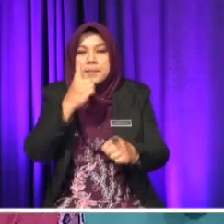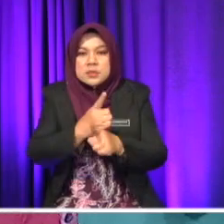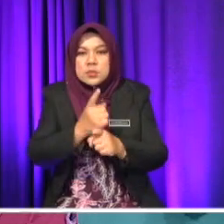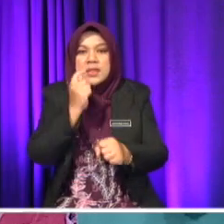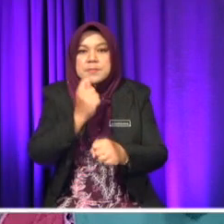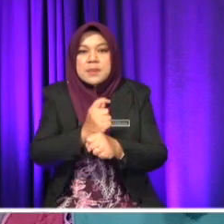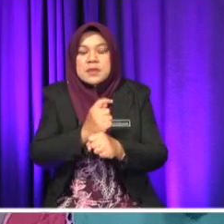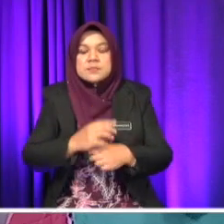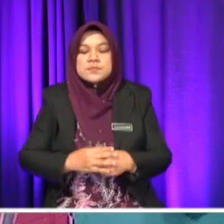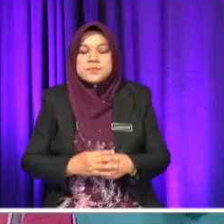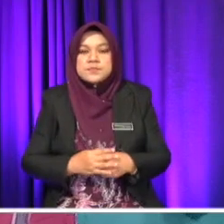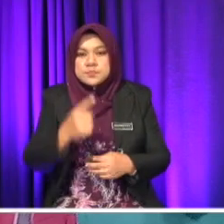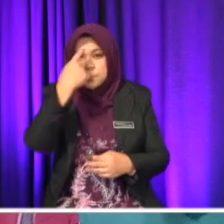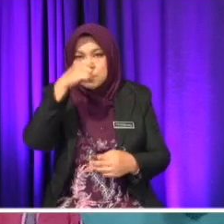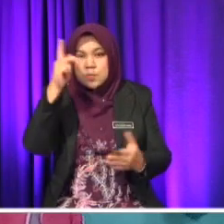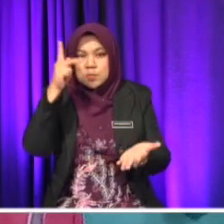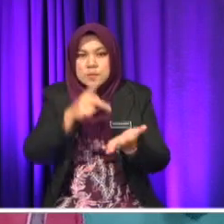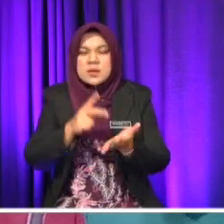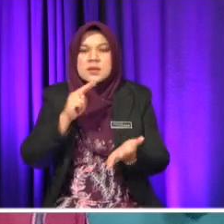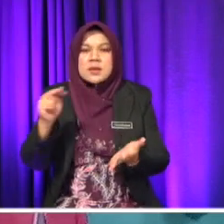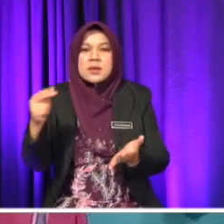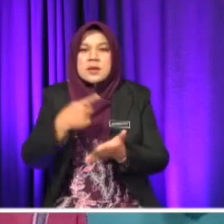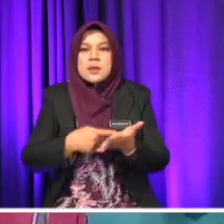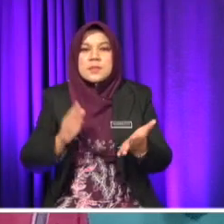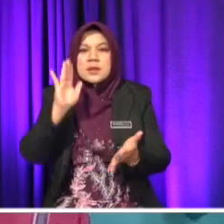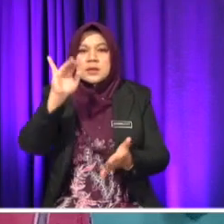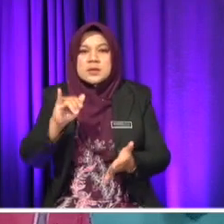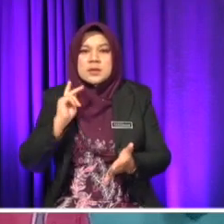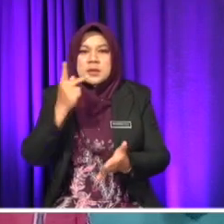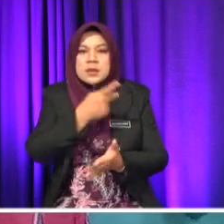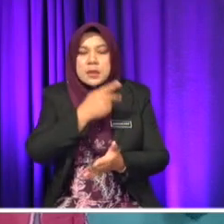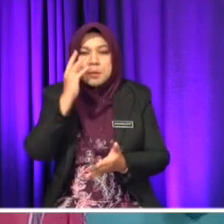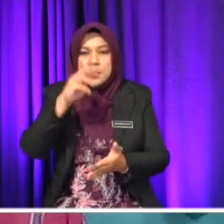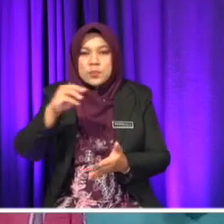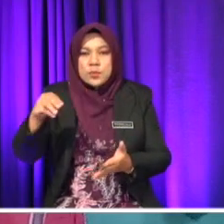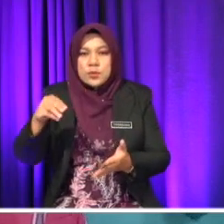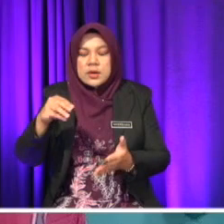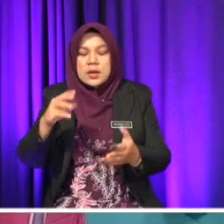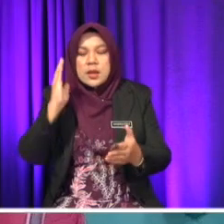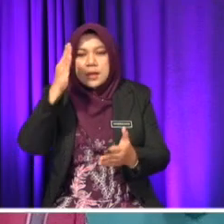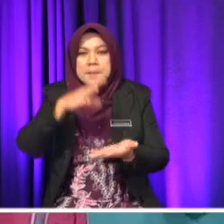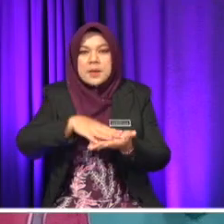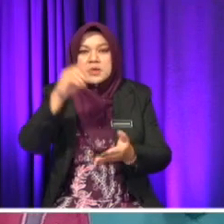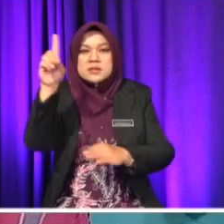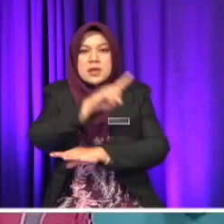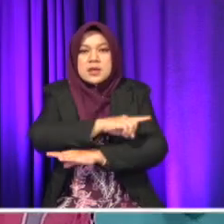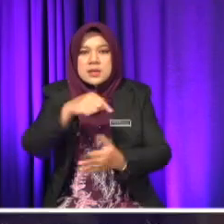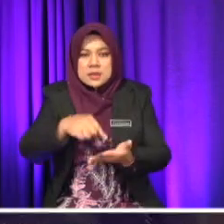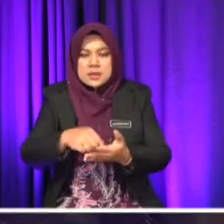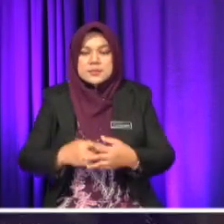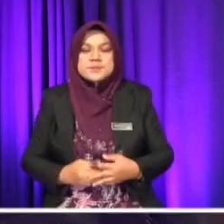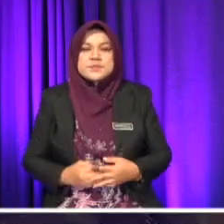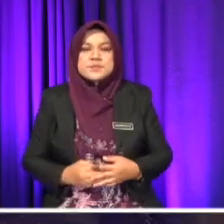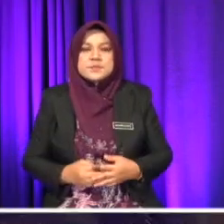itulah untuk pengenalan apa yang akan murid-murid dalam Google Mic kita pelajari pada hari ini